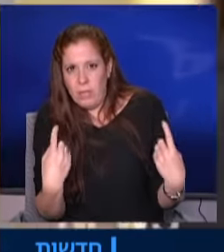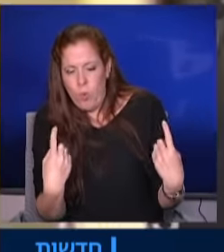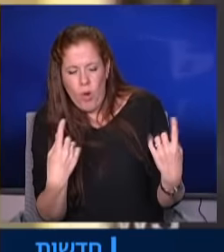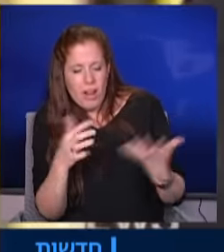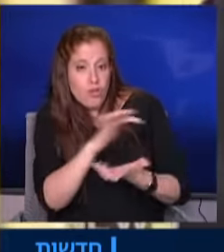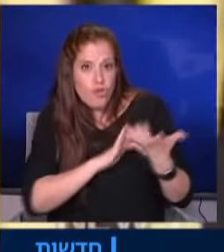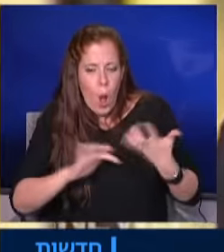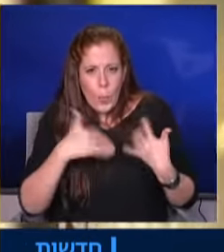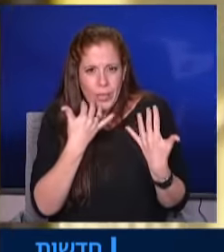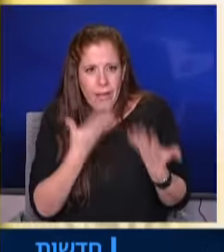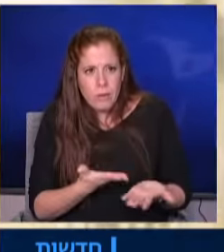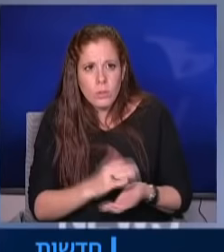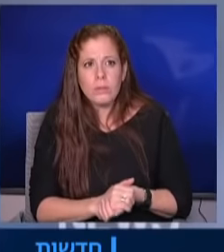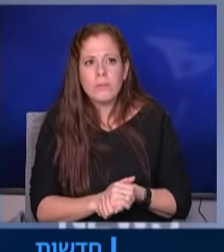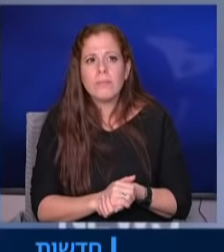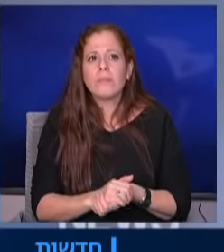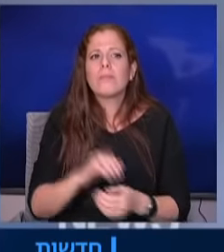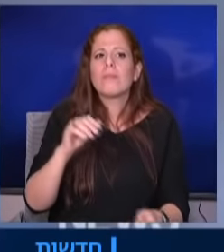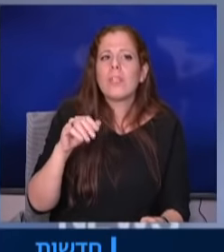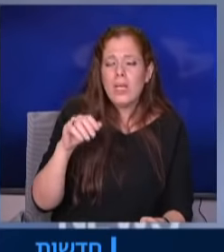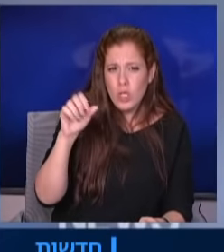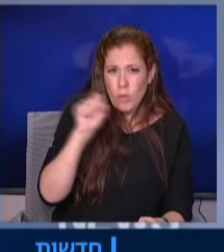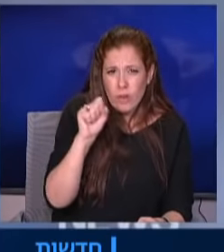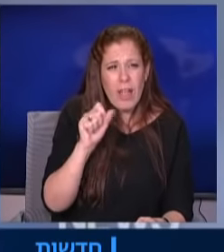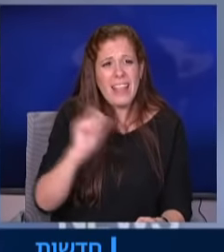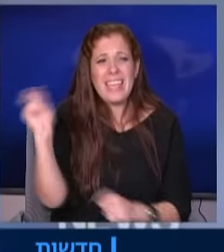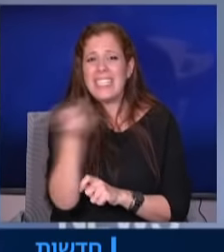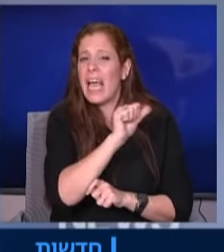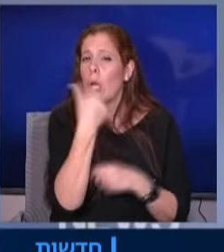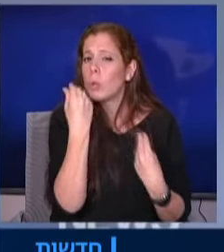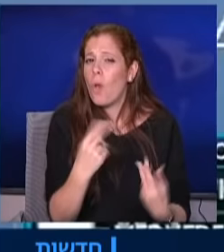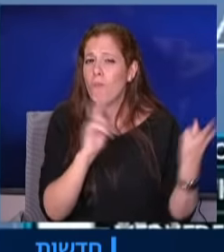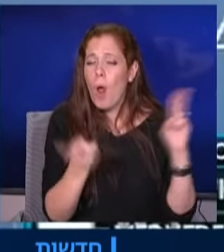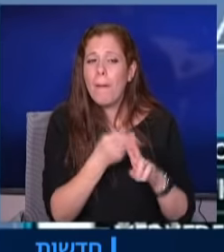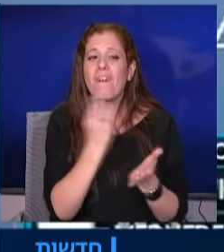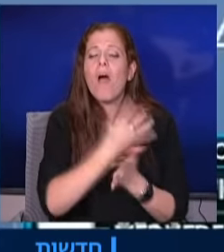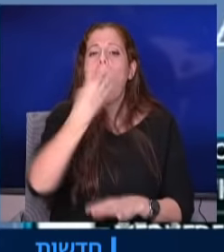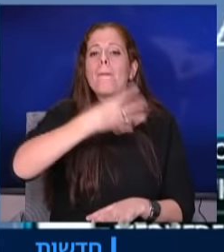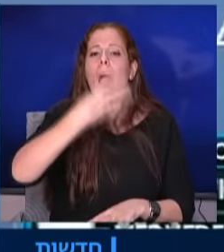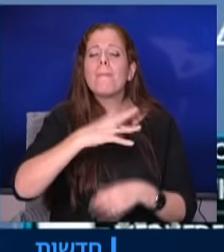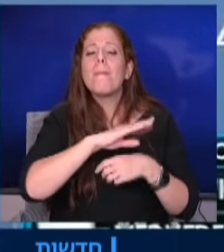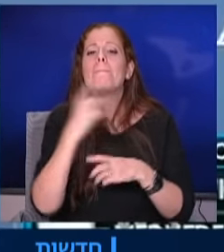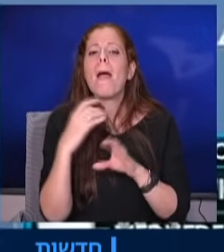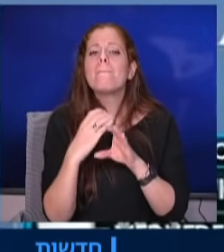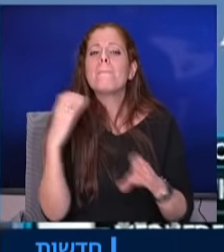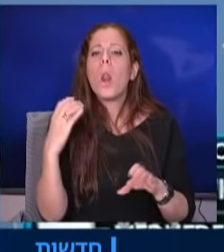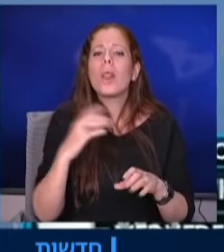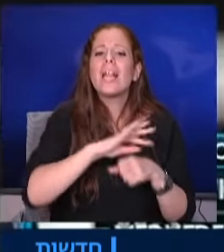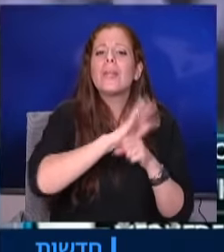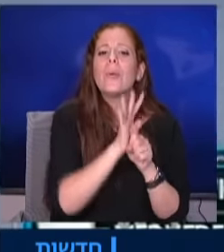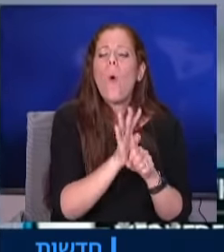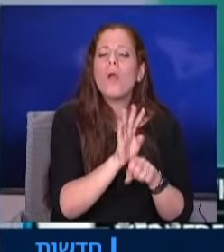debacle. Novak Djokovic, הטניסאי הטוב בעולם, כבר נעול 4 ימים רצופים במלונית קורונה שמהווה גם סוג של מתקן